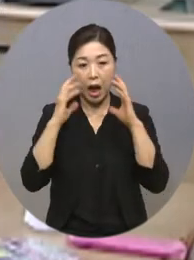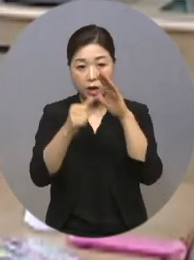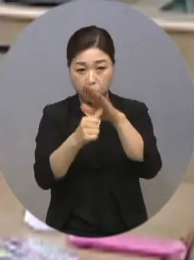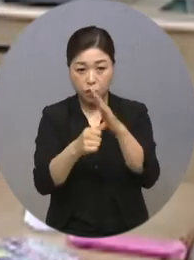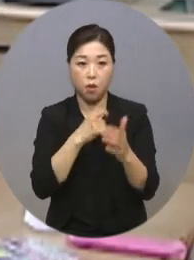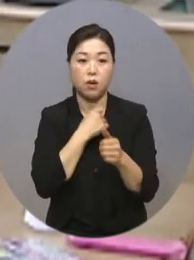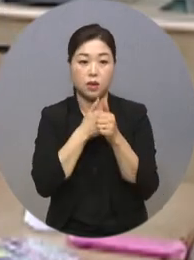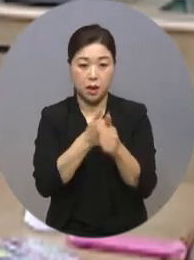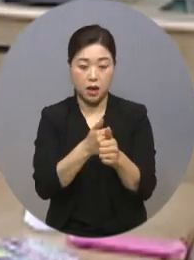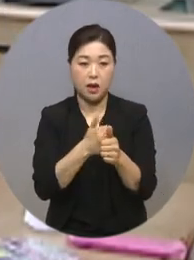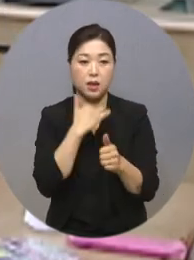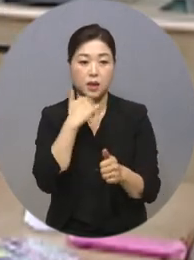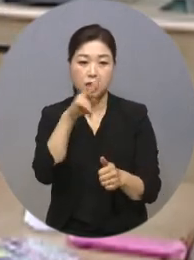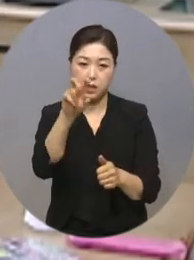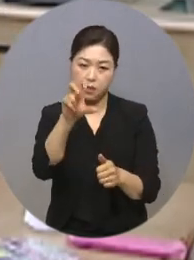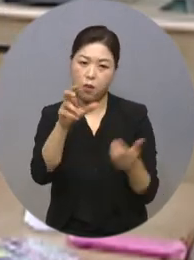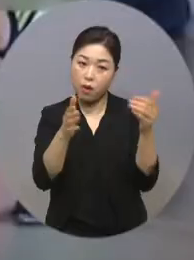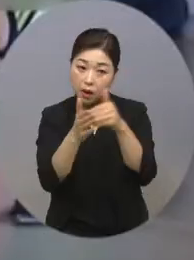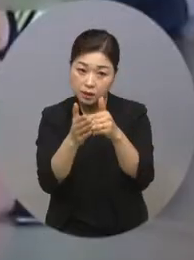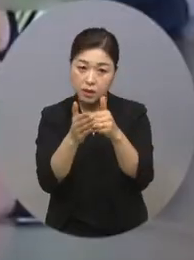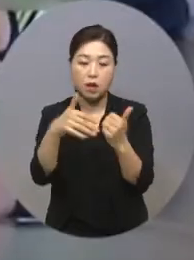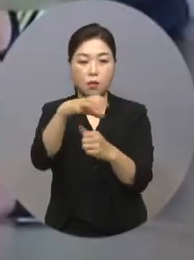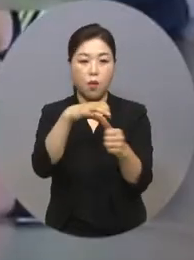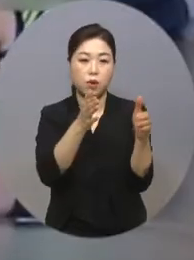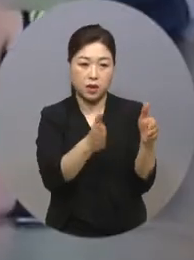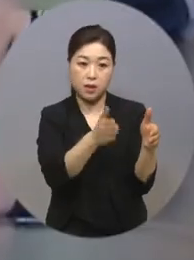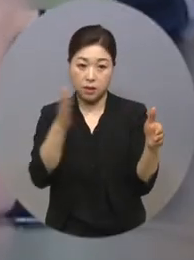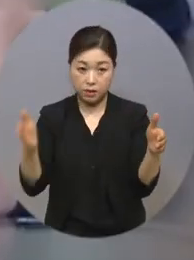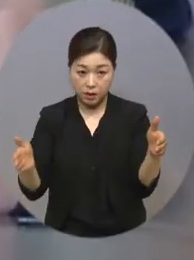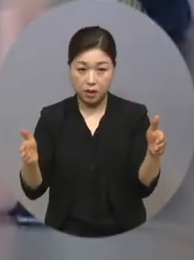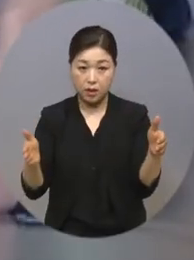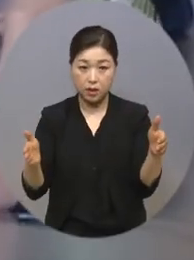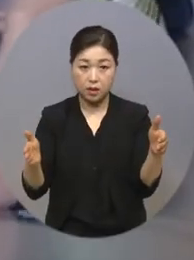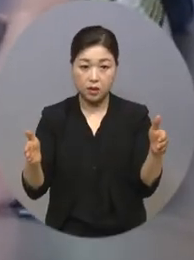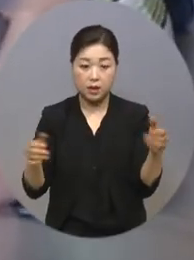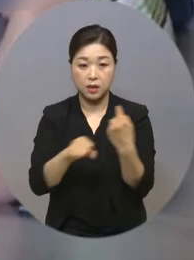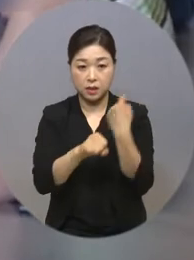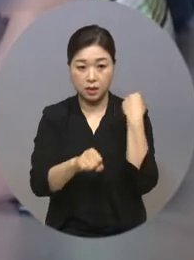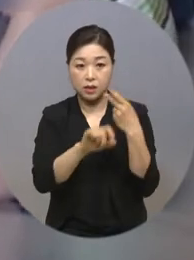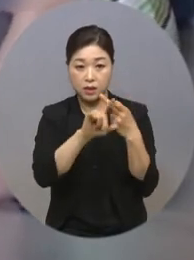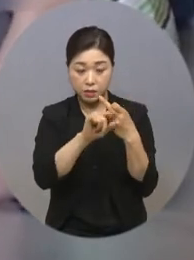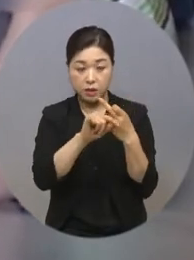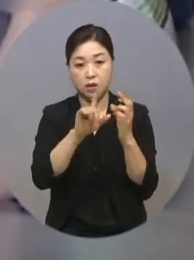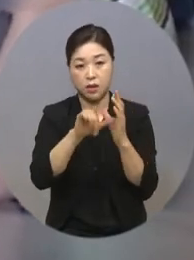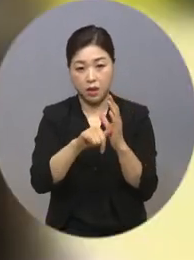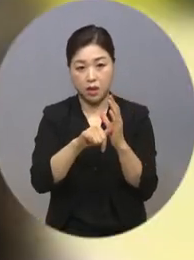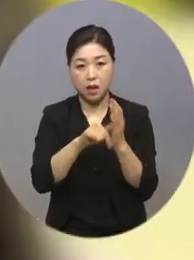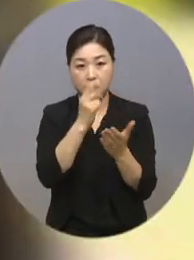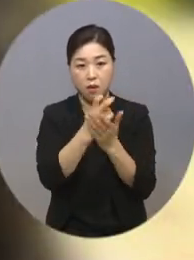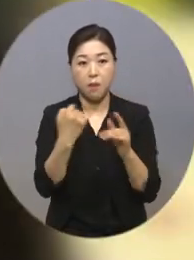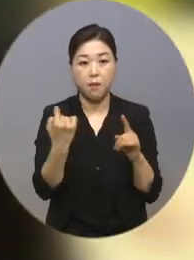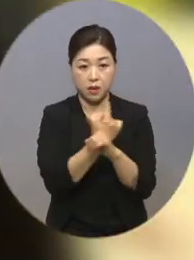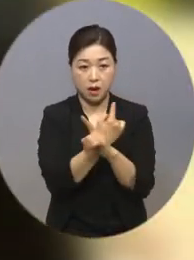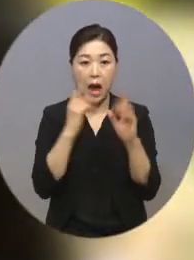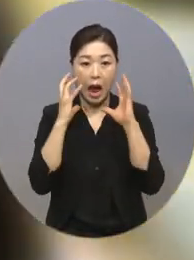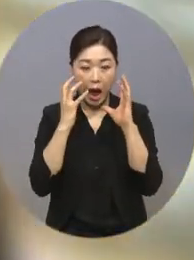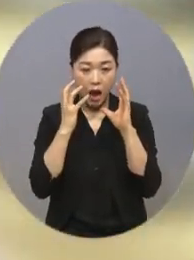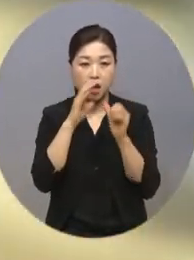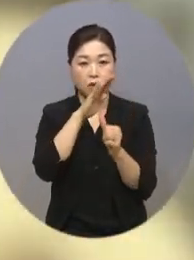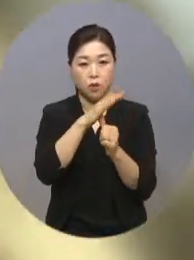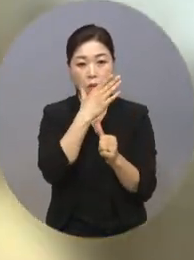따라 25세에 달할 때까지 보호기간을 연장할 수 있도록 지난해 12월 개정